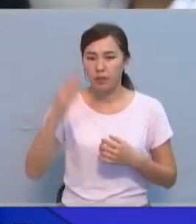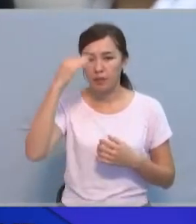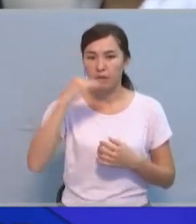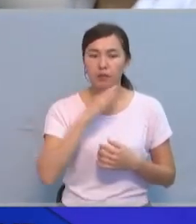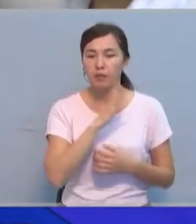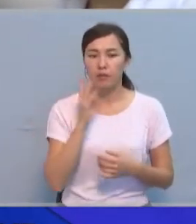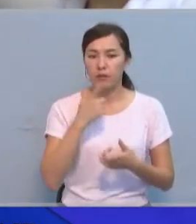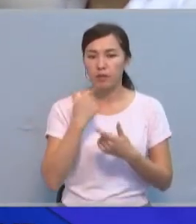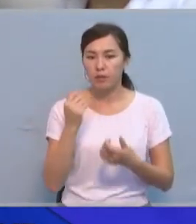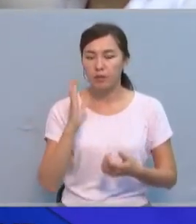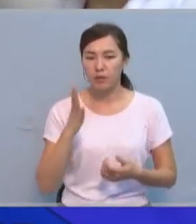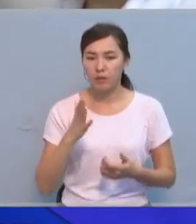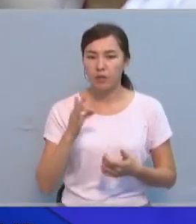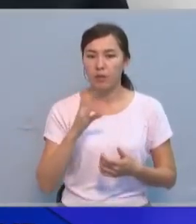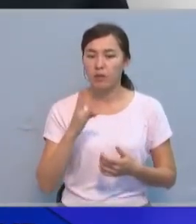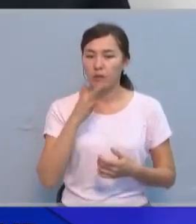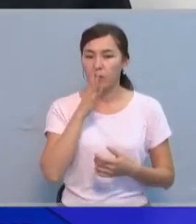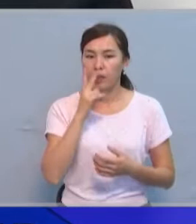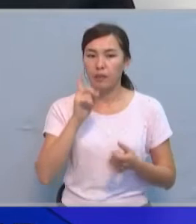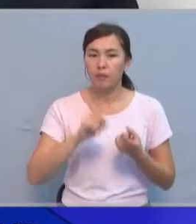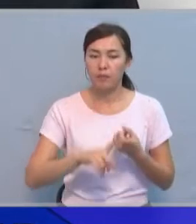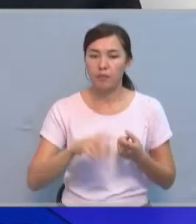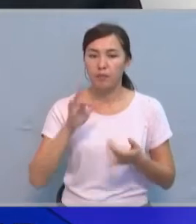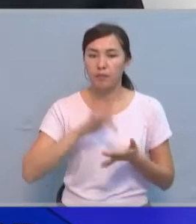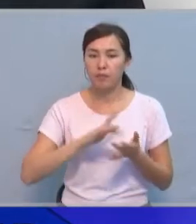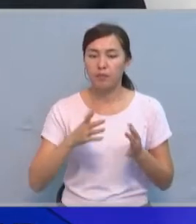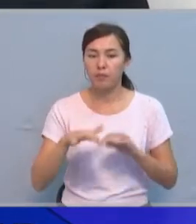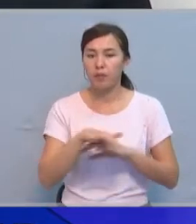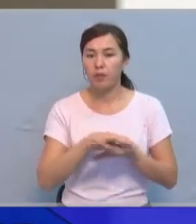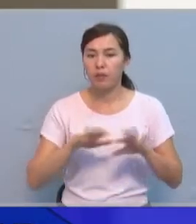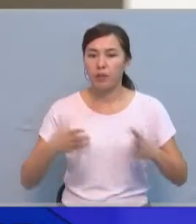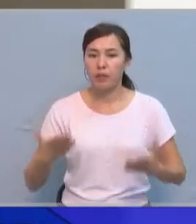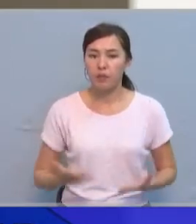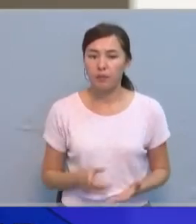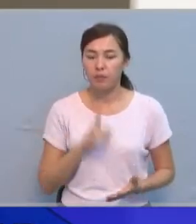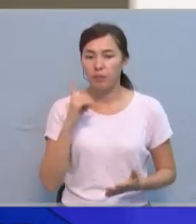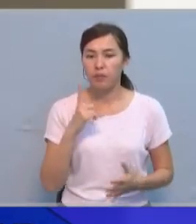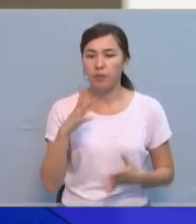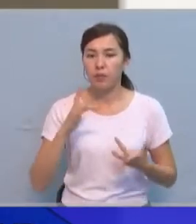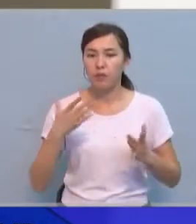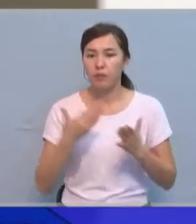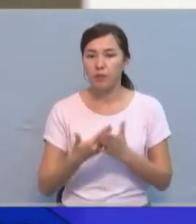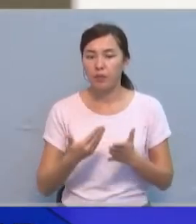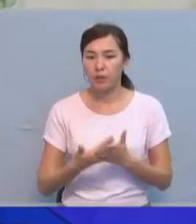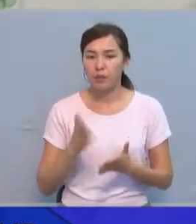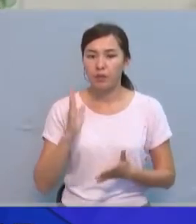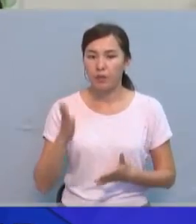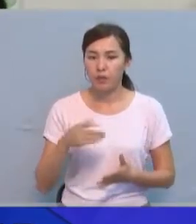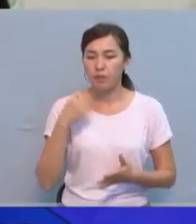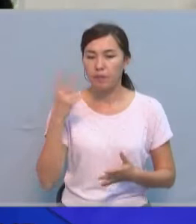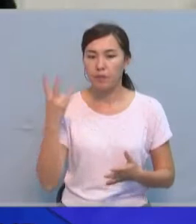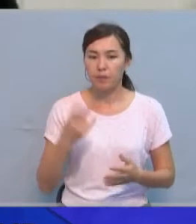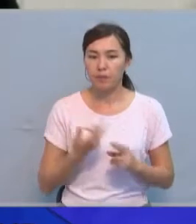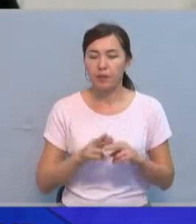ата-аналарына да хабардар етіледі. Карантиндік режимге байланысты қаланың шет аймақтарында тұратын жастарға онлайн кеңес берілуде. Айта